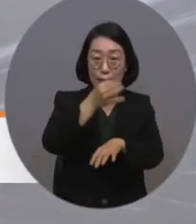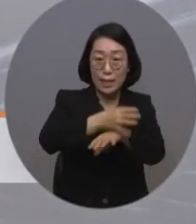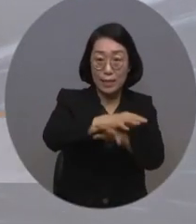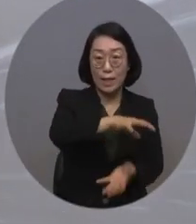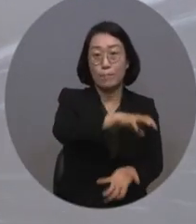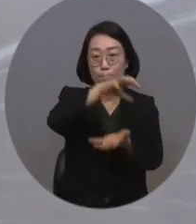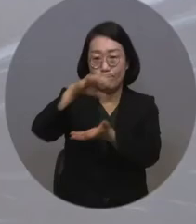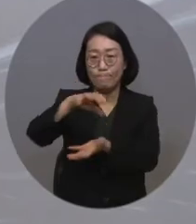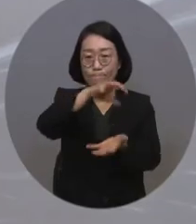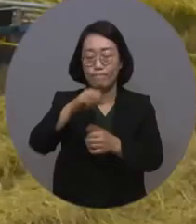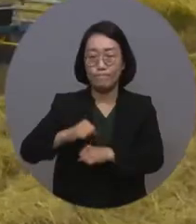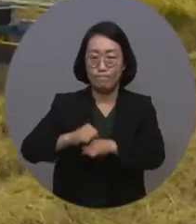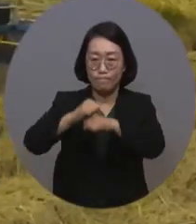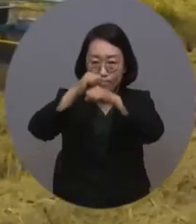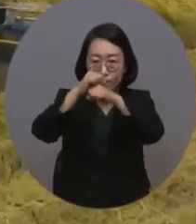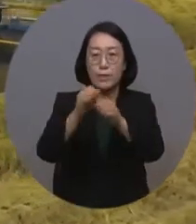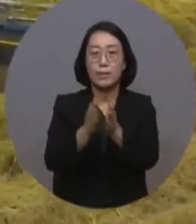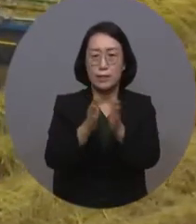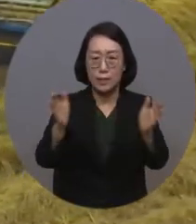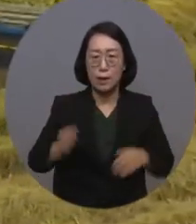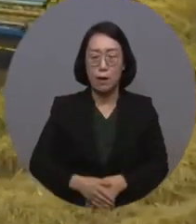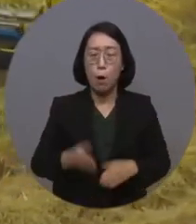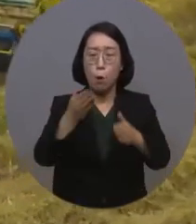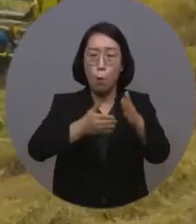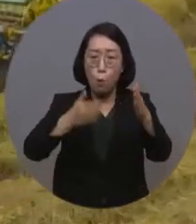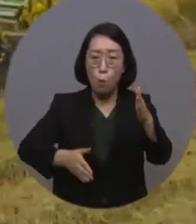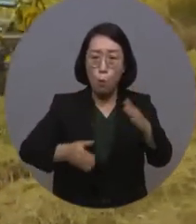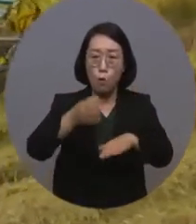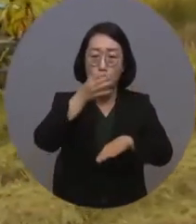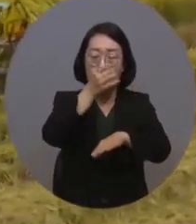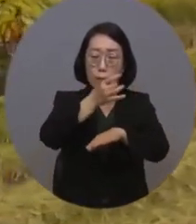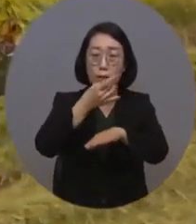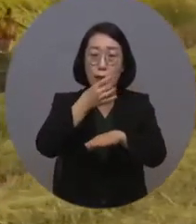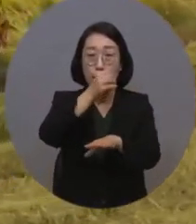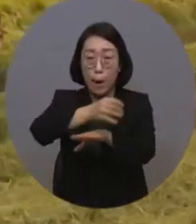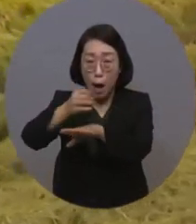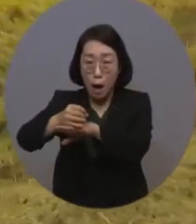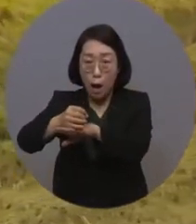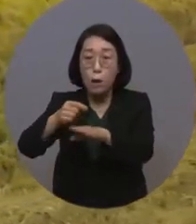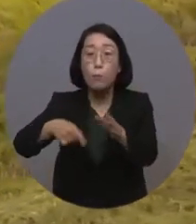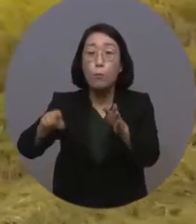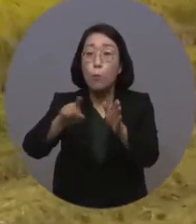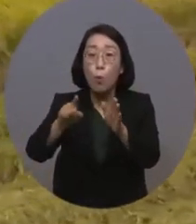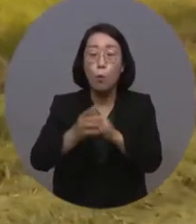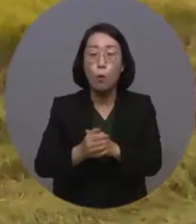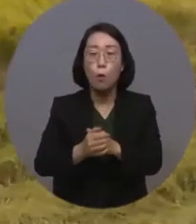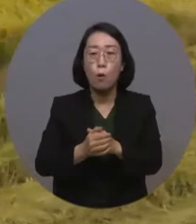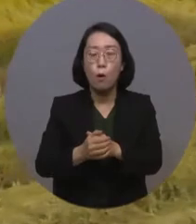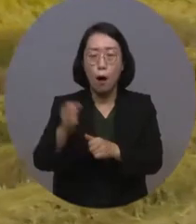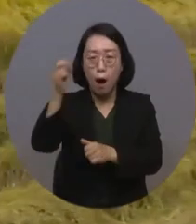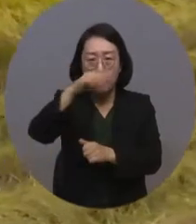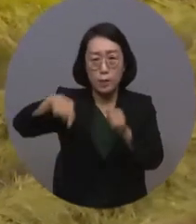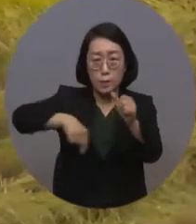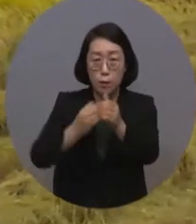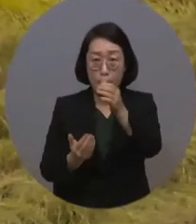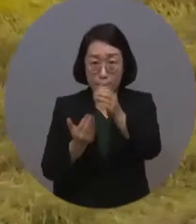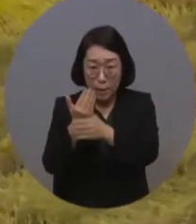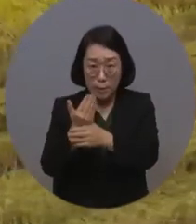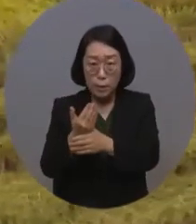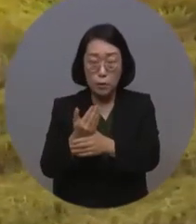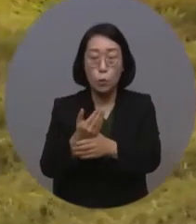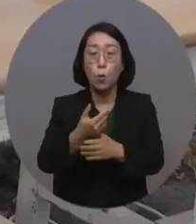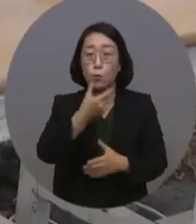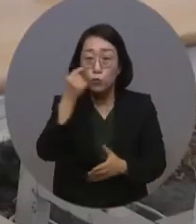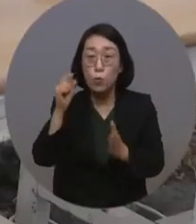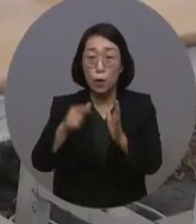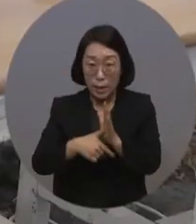수매에 들어갔습니다. 공공비축 미곡이란 미곡 부족으로 인한 수급 불안과 천재지변 같은 비상상황에 대비하기